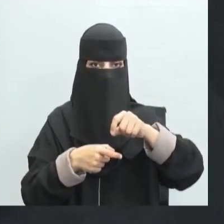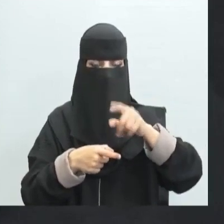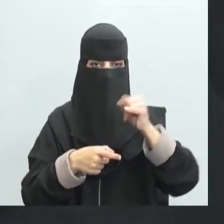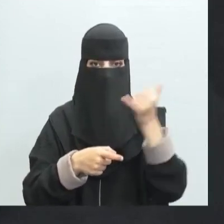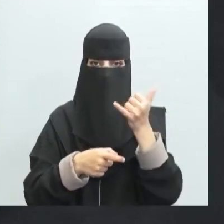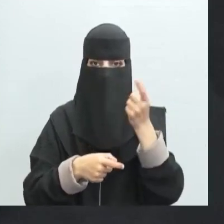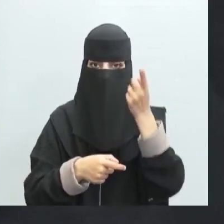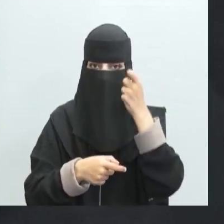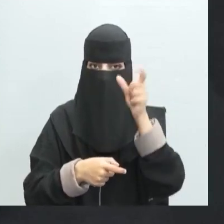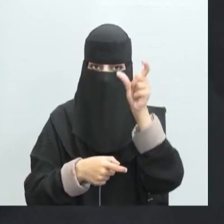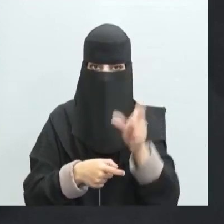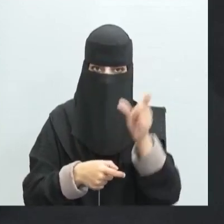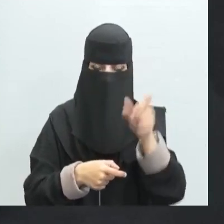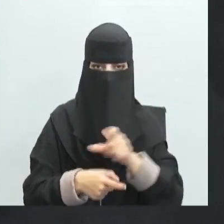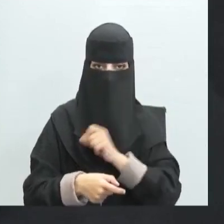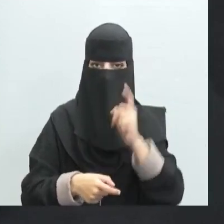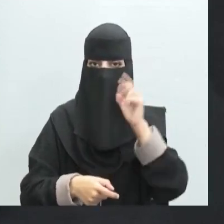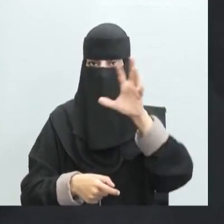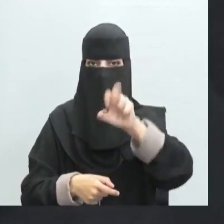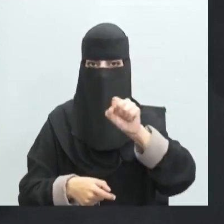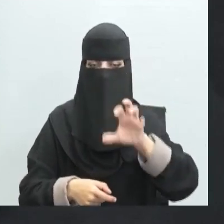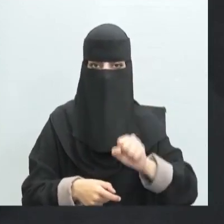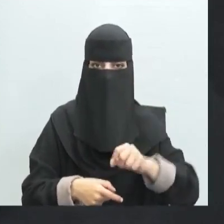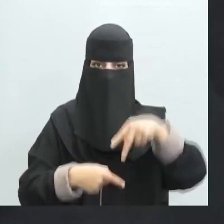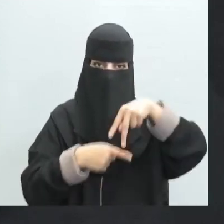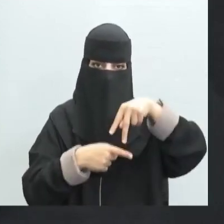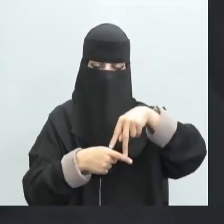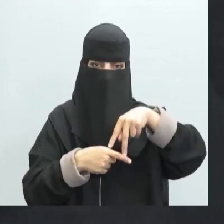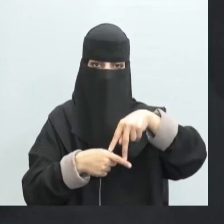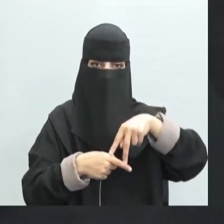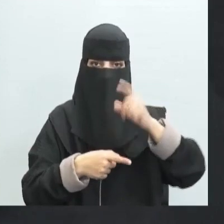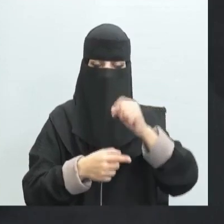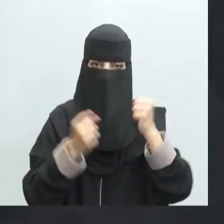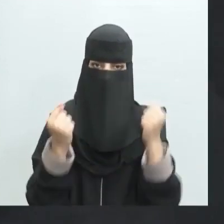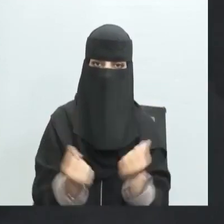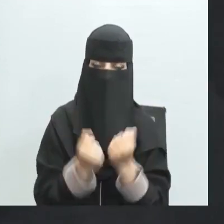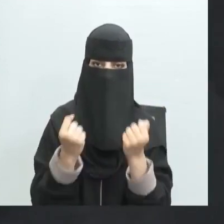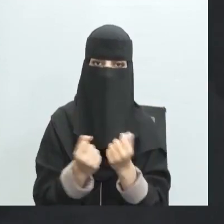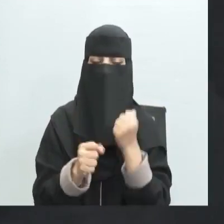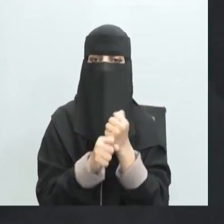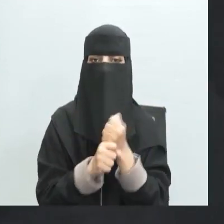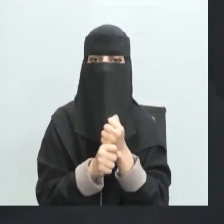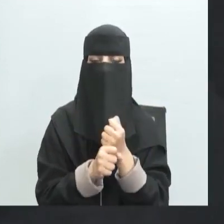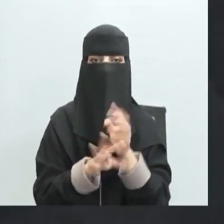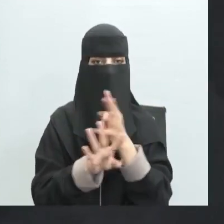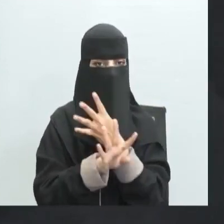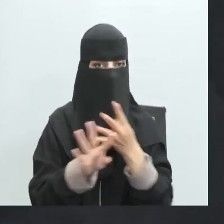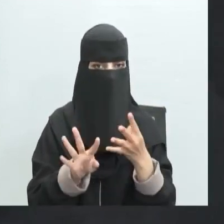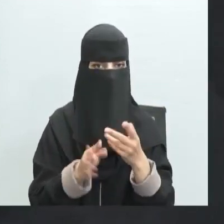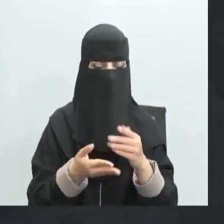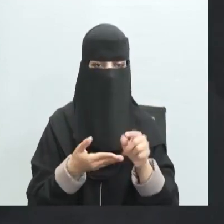المهم جدا للطالب انه يعني يستكشف مثل هذه المثلثات ويتدرب على استخدام مثلا البرامج